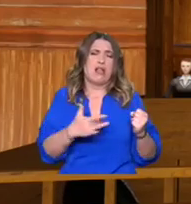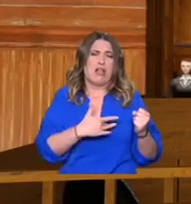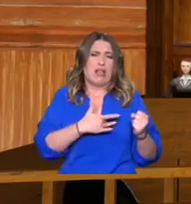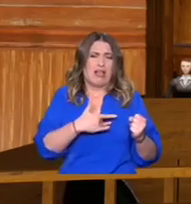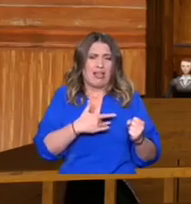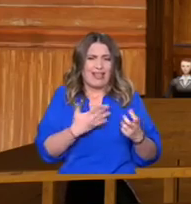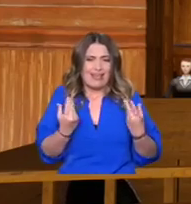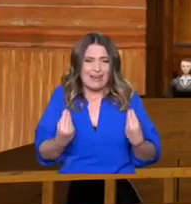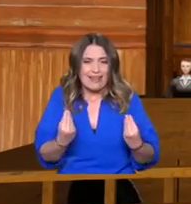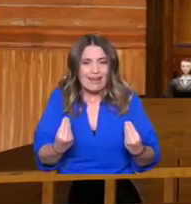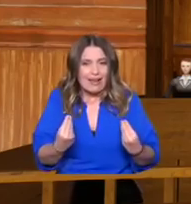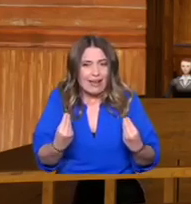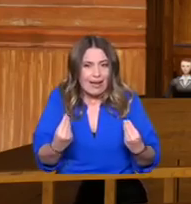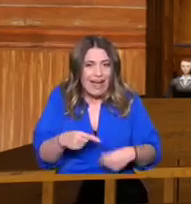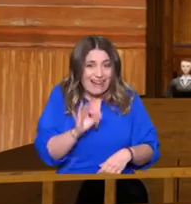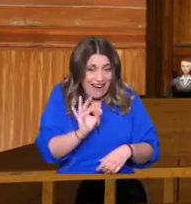καρδιάς και εδώ δεν έγινε?